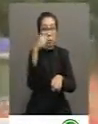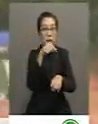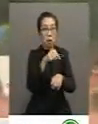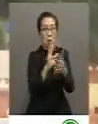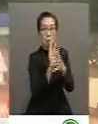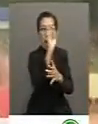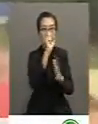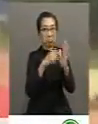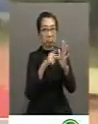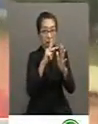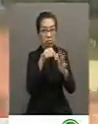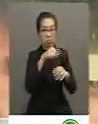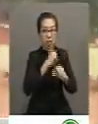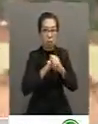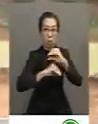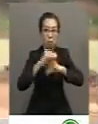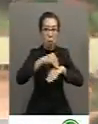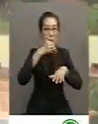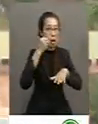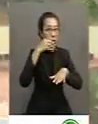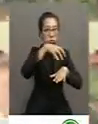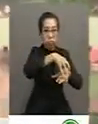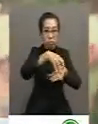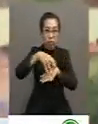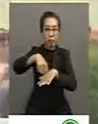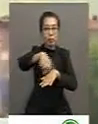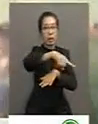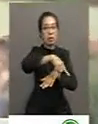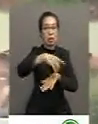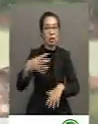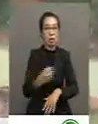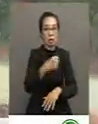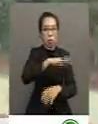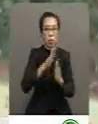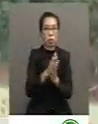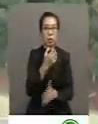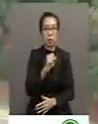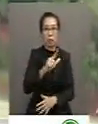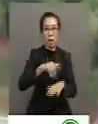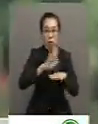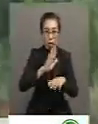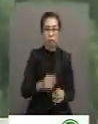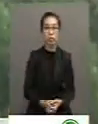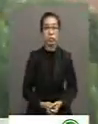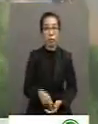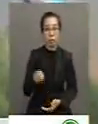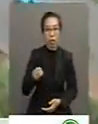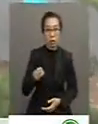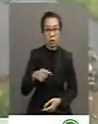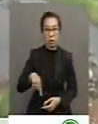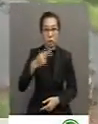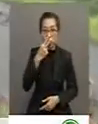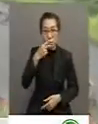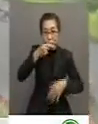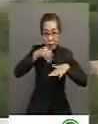ที่ประเมินนี่10ล้านบาทเจ้าหน้าที่ชุดพยัคฆ์ไพรอุทยานแห่งชาติเขาแหลมนะคะร่วมกันกับหน่วยงานที่เกี่ยวข้องตรวจสอบสิ่งปลูกสร้